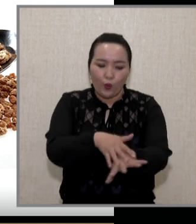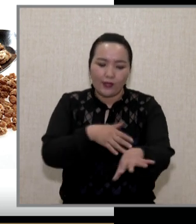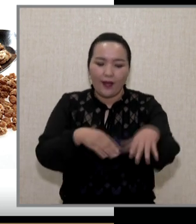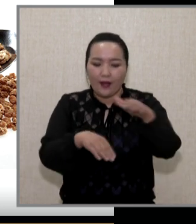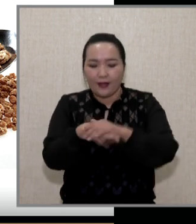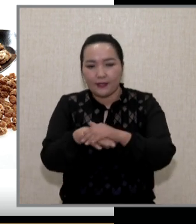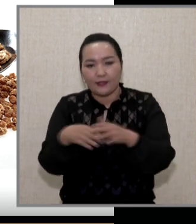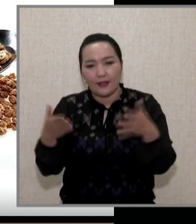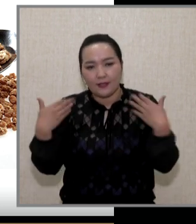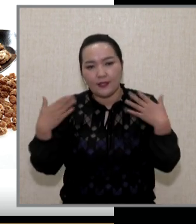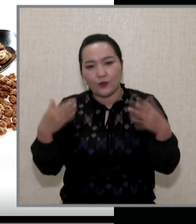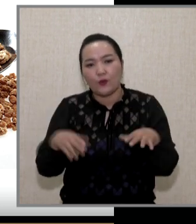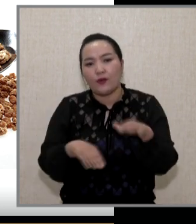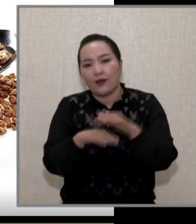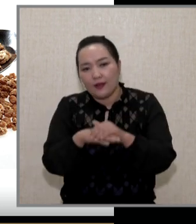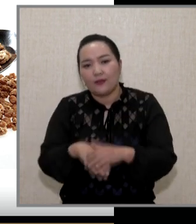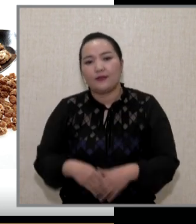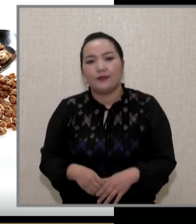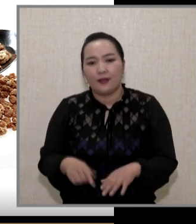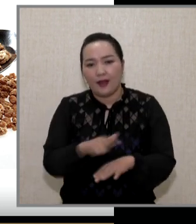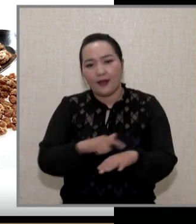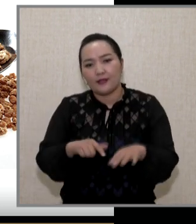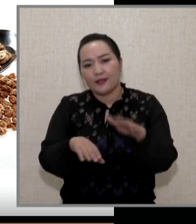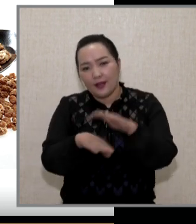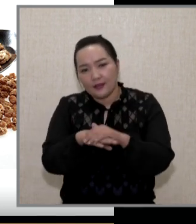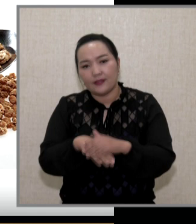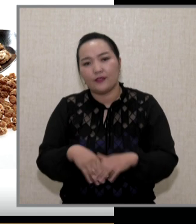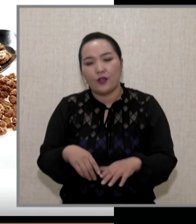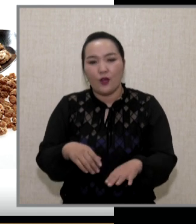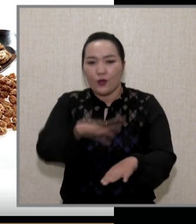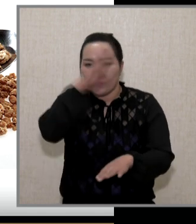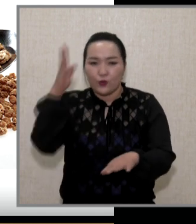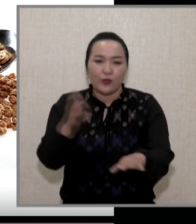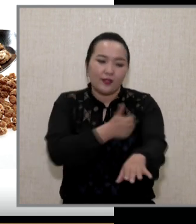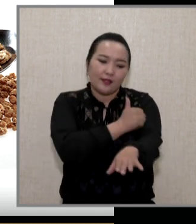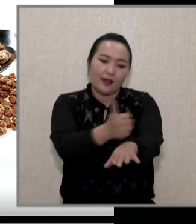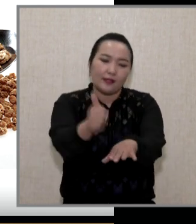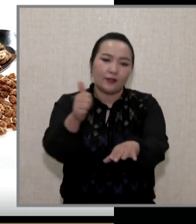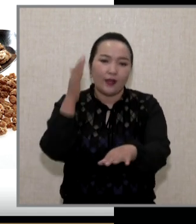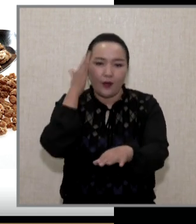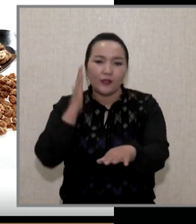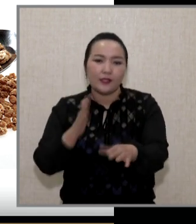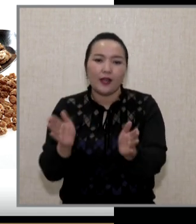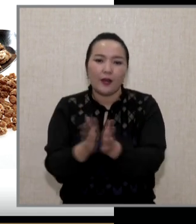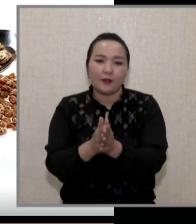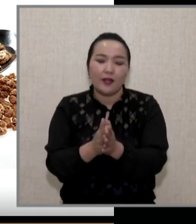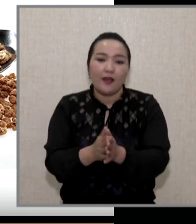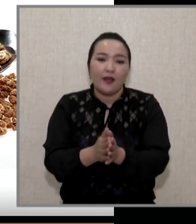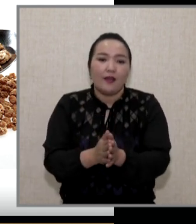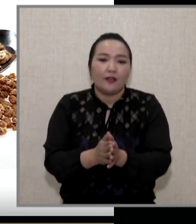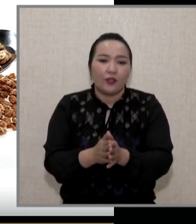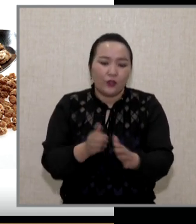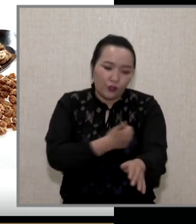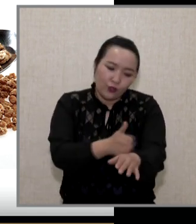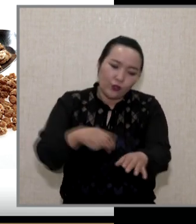сэрүүн нөхцөлд хадгалах нь тохиромжтой байдаг. За хүүхдүүд та нар маань зуны цагт аав ээжтэйгээ зугаалга аяллаар салхинд гардаг. За энэ үедээ бас